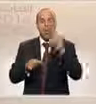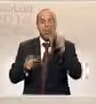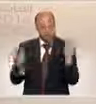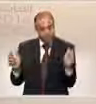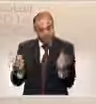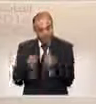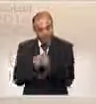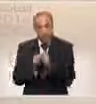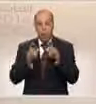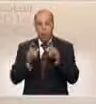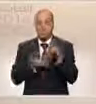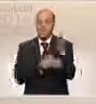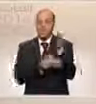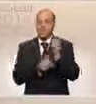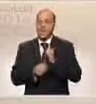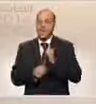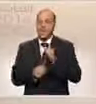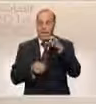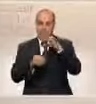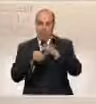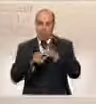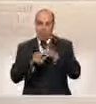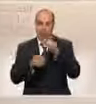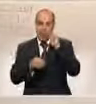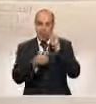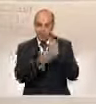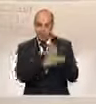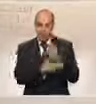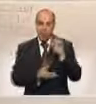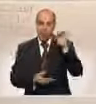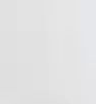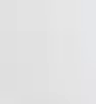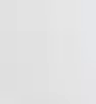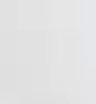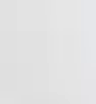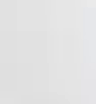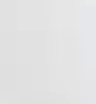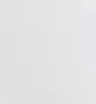عنوان الاستقلاليه ينتخبوا رفض خمسطاش